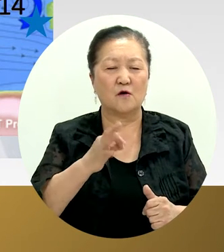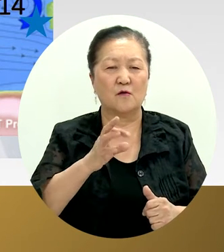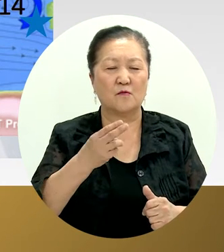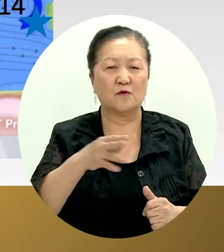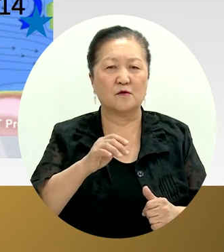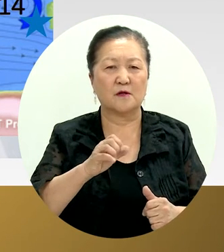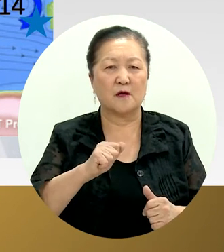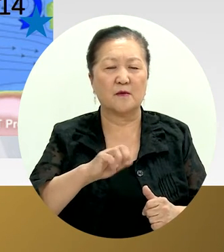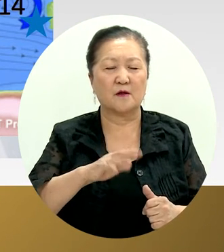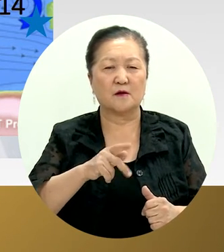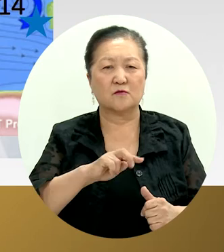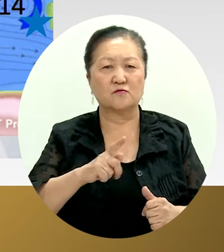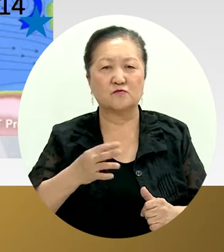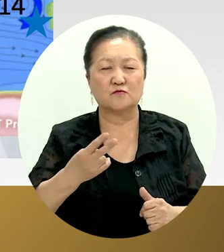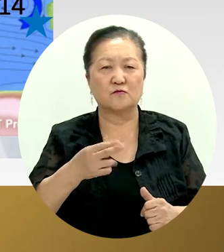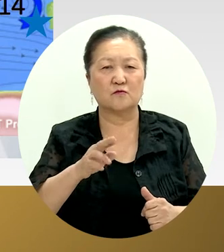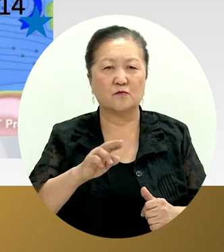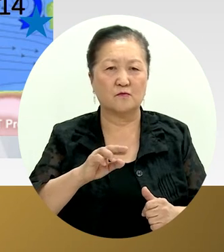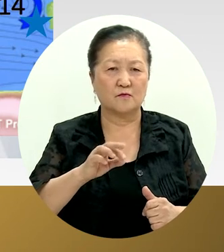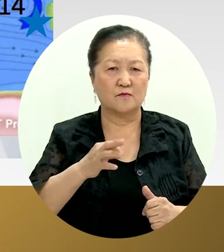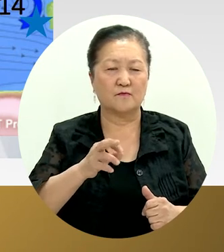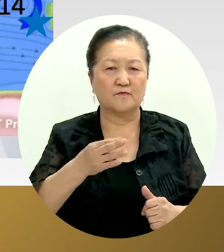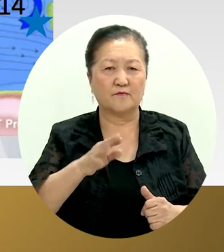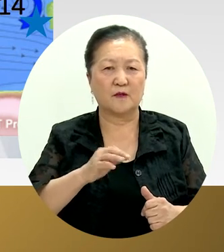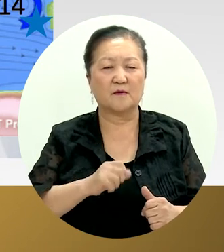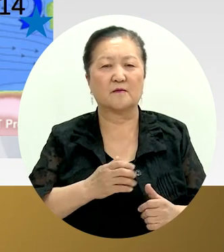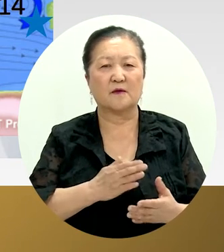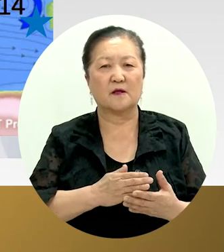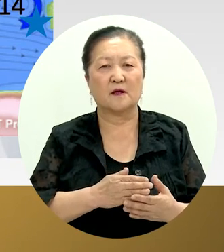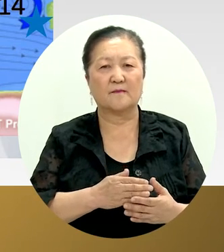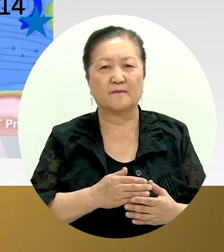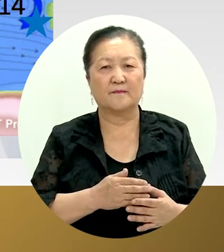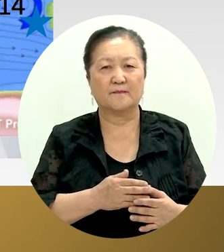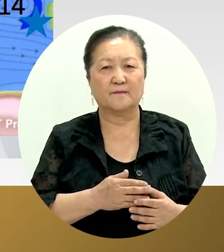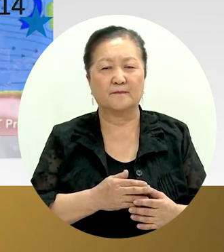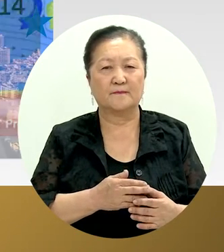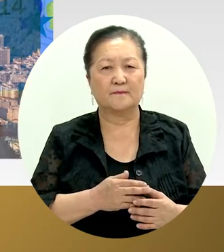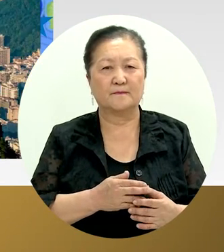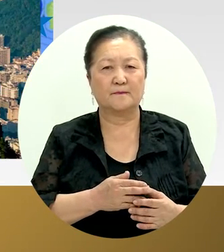зүүн эргийн дагуугаа газар нутгуудад хэрхэн нөлөөлдгийг дараах зургаас харж болно.